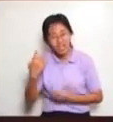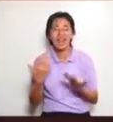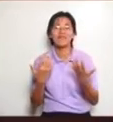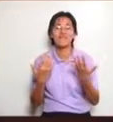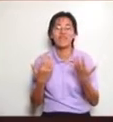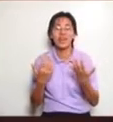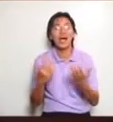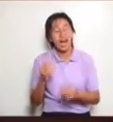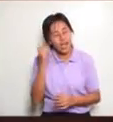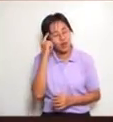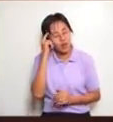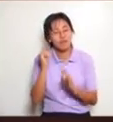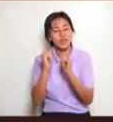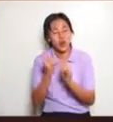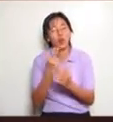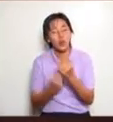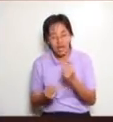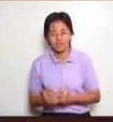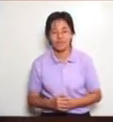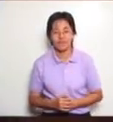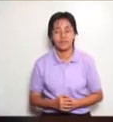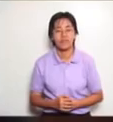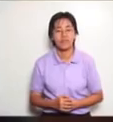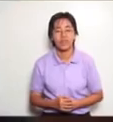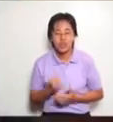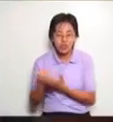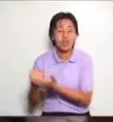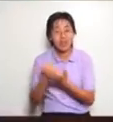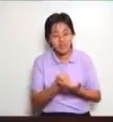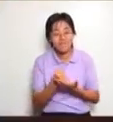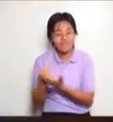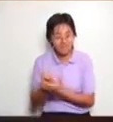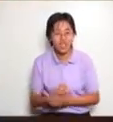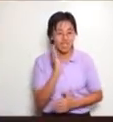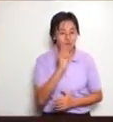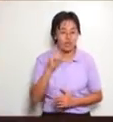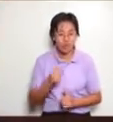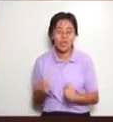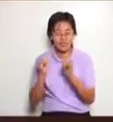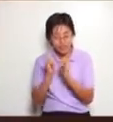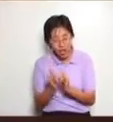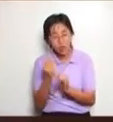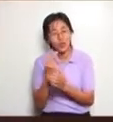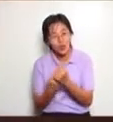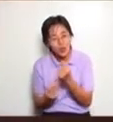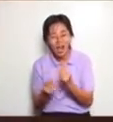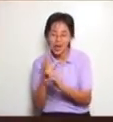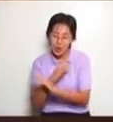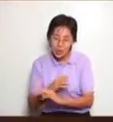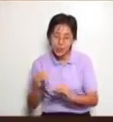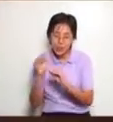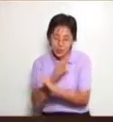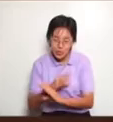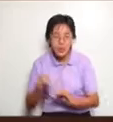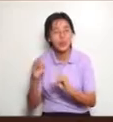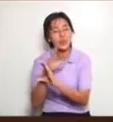สร้างสผู้หิงขาดให้กผู้ชายแล้สร้างสผู้ชายขาดใหกผู้หญิงแล้วชายกัหิงจะมาแร์อยู่แลแรส่ที่ขาดทเก